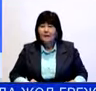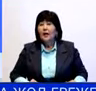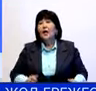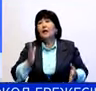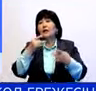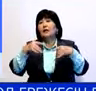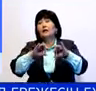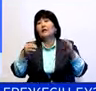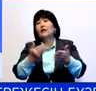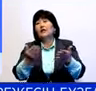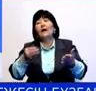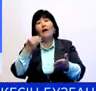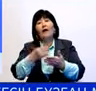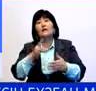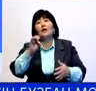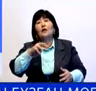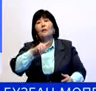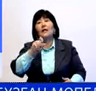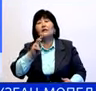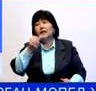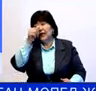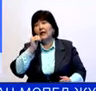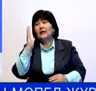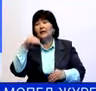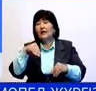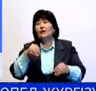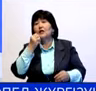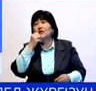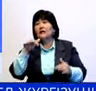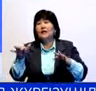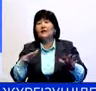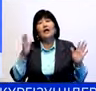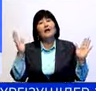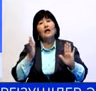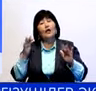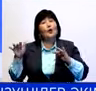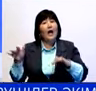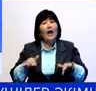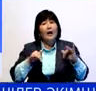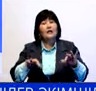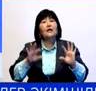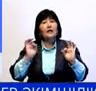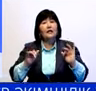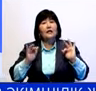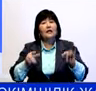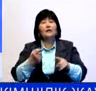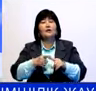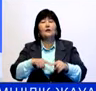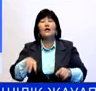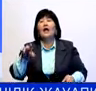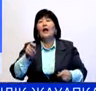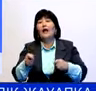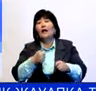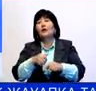Келей эфирде жаңалықтар, қасиетті Рамазан айында тал егу сауапты сәтті экологиялық акция өтті. Игі іске облыс әкімі Нұрлыбек